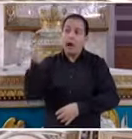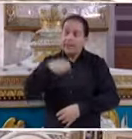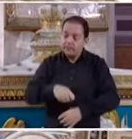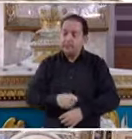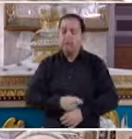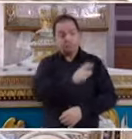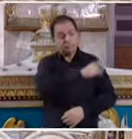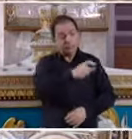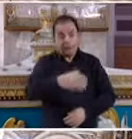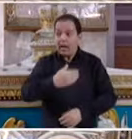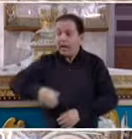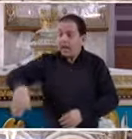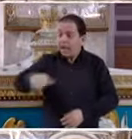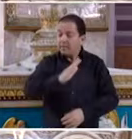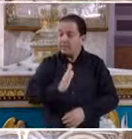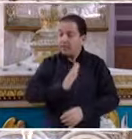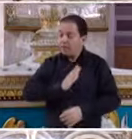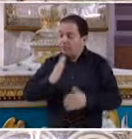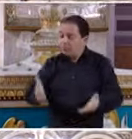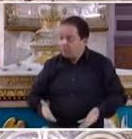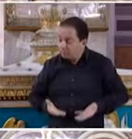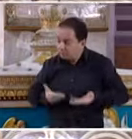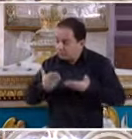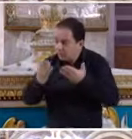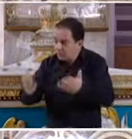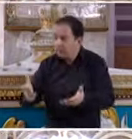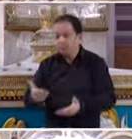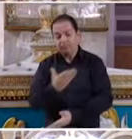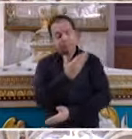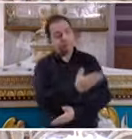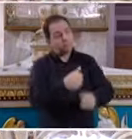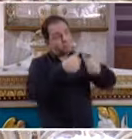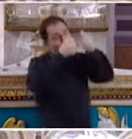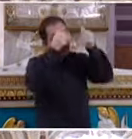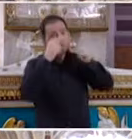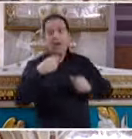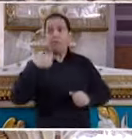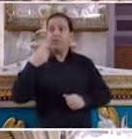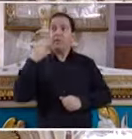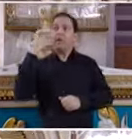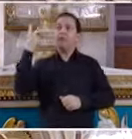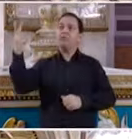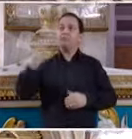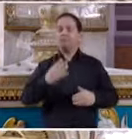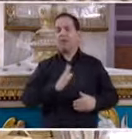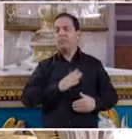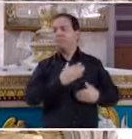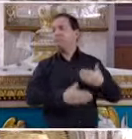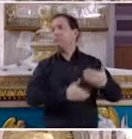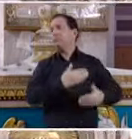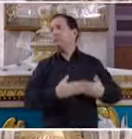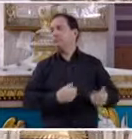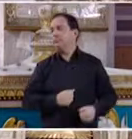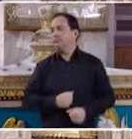μυστήριο. Εμείς δε οι άνθρωποι προσφέρομεν την Αγία Μητέρα Παρθένων το ανθρώπινο γένος. Αυτή είναι